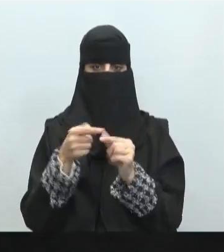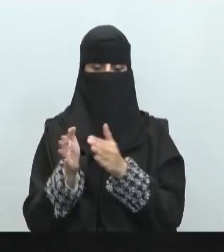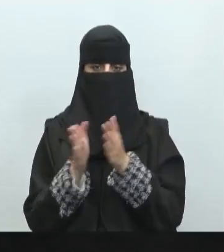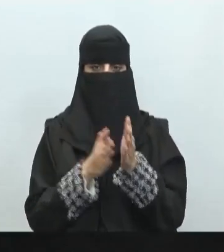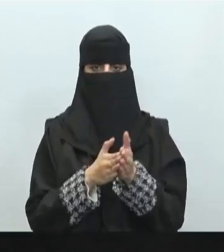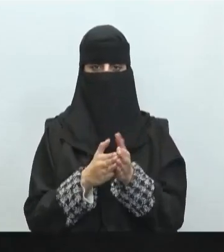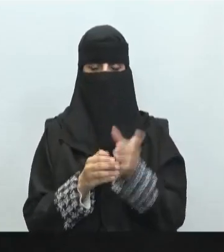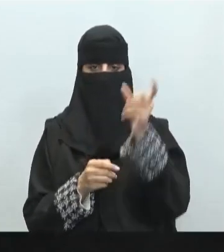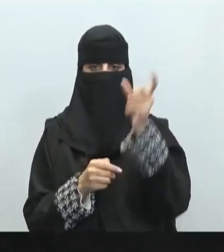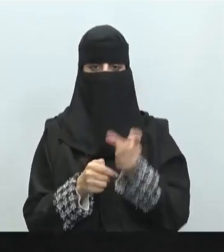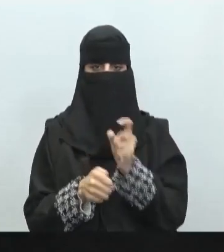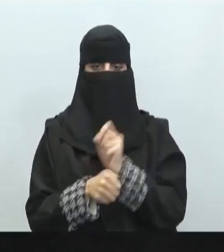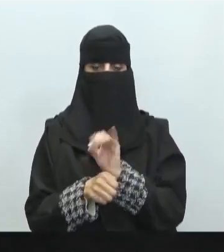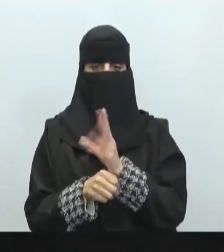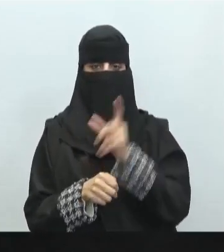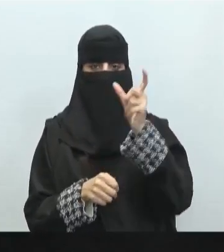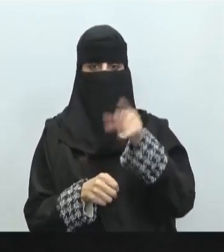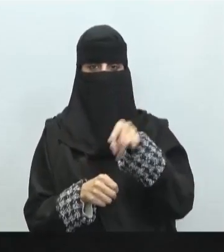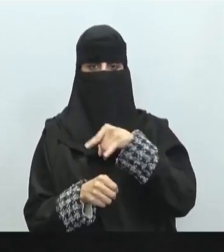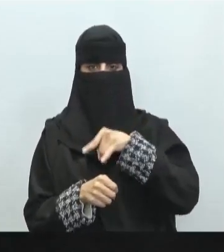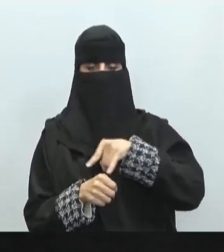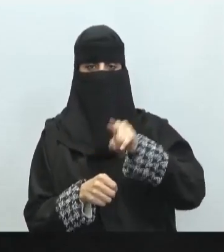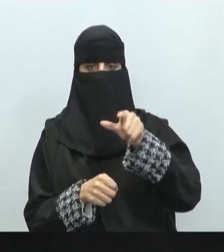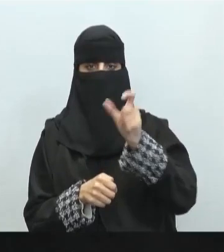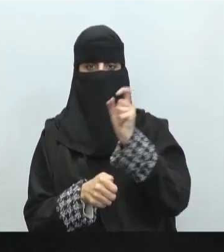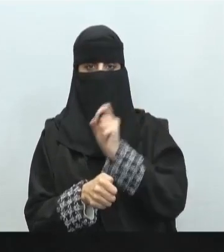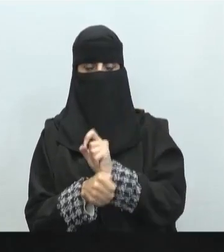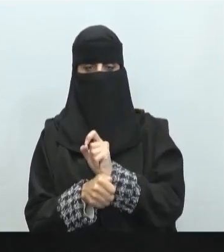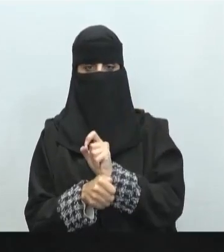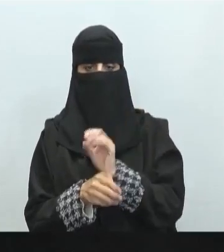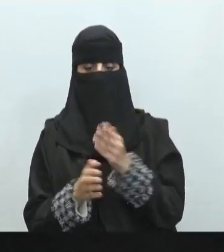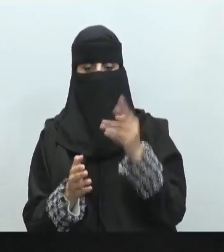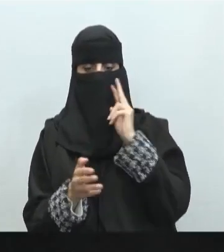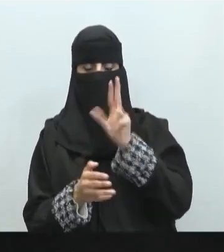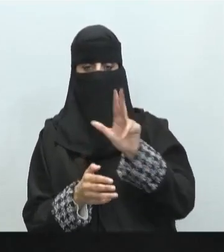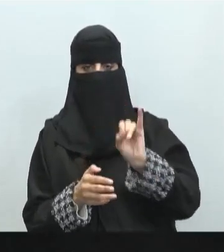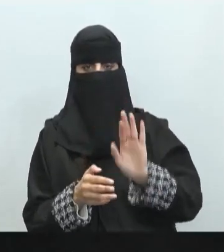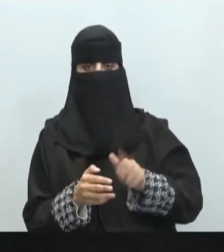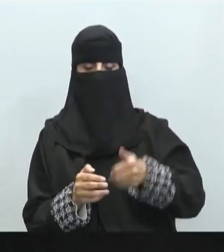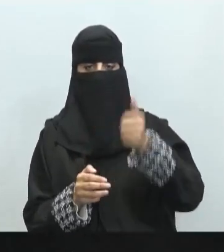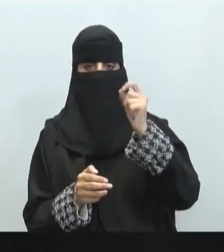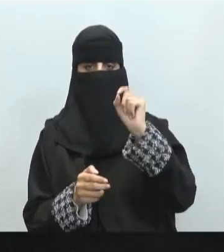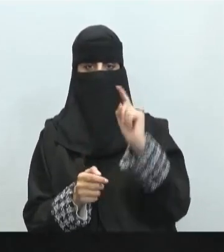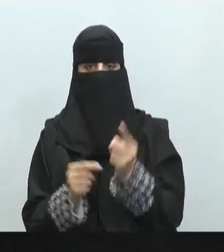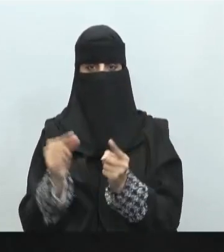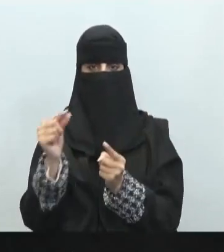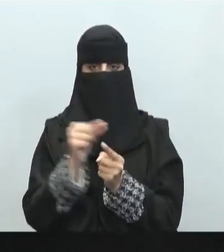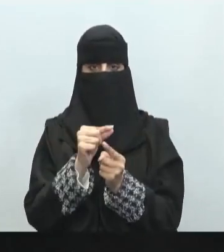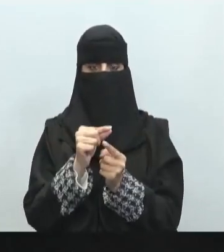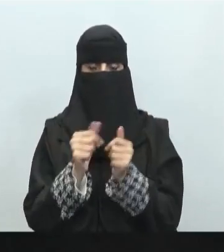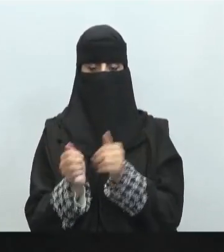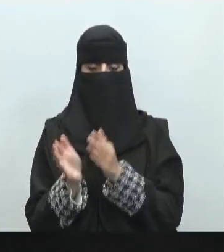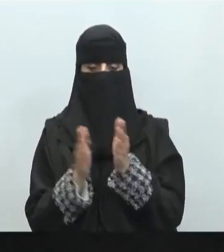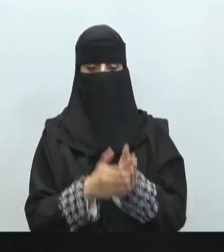المسافر احسنتم فاعل مرفوع علامه رفعه الضمه ايضا ايها الابطال لا اركز